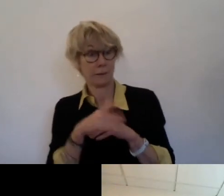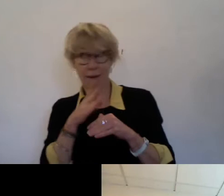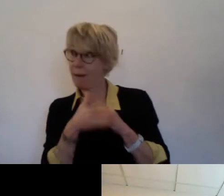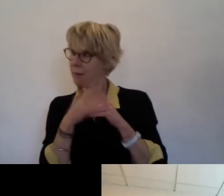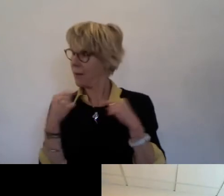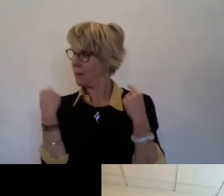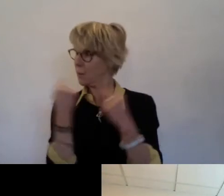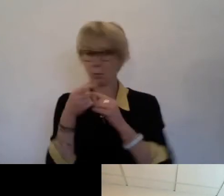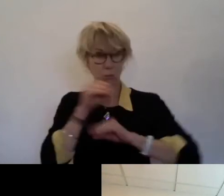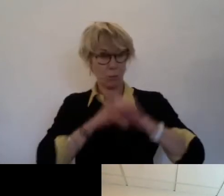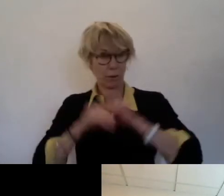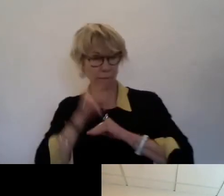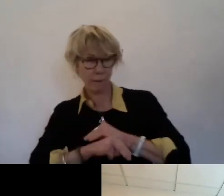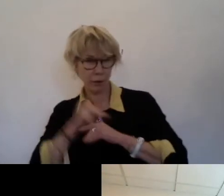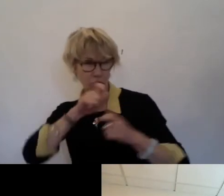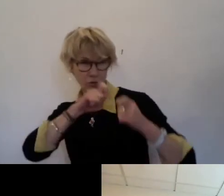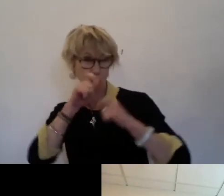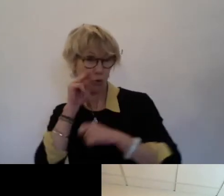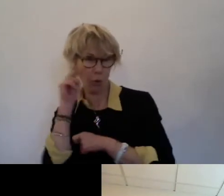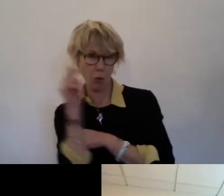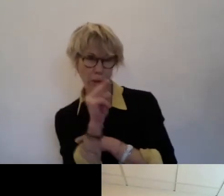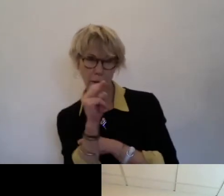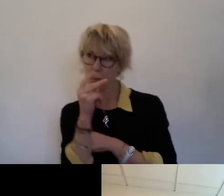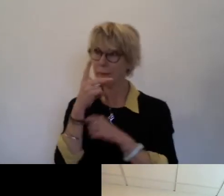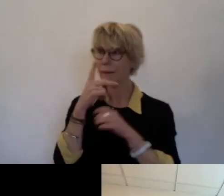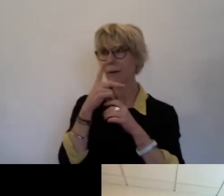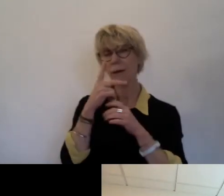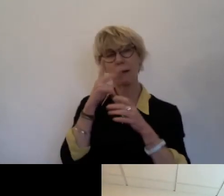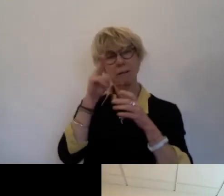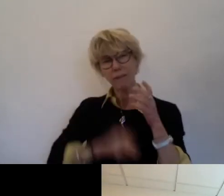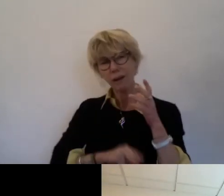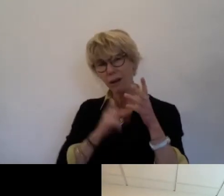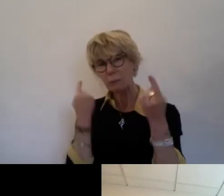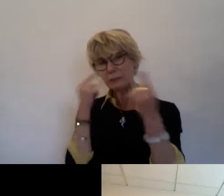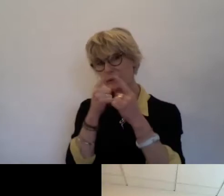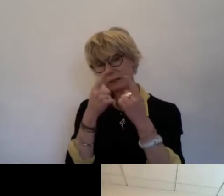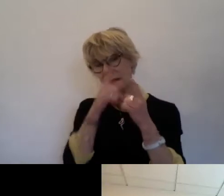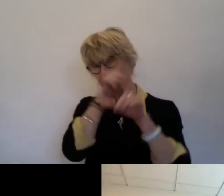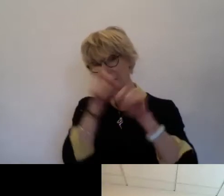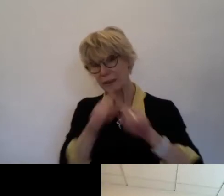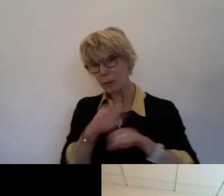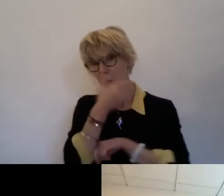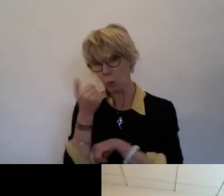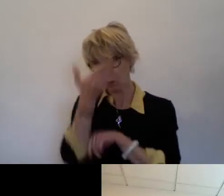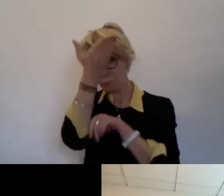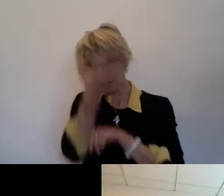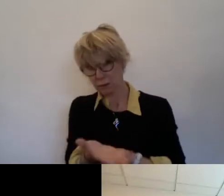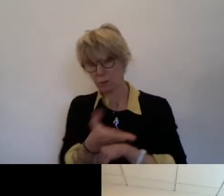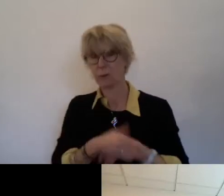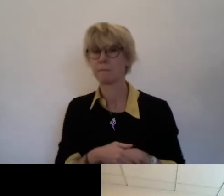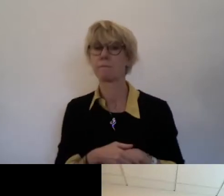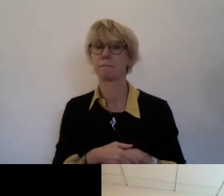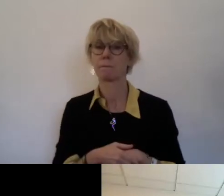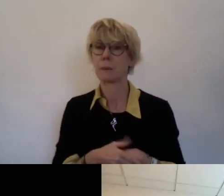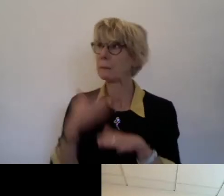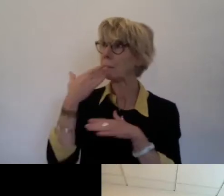Et je pense qu'au bout du compte, c'est respecter au mieux l'individu qui est au cœur de notre préoccupation et du soin. D'accord. Donc, merci encore